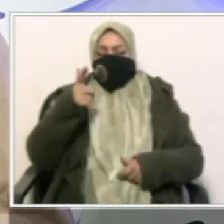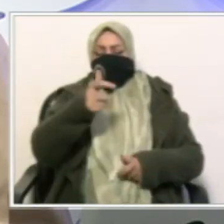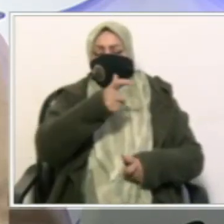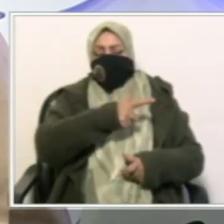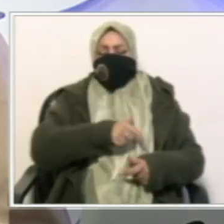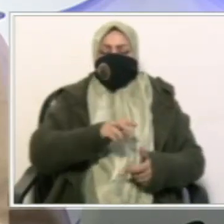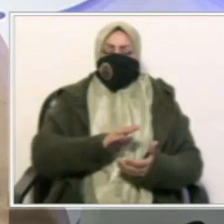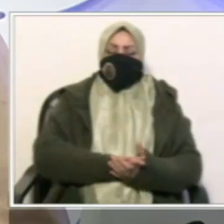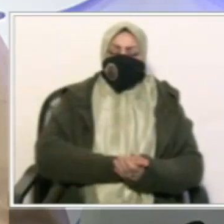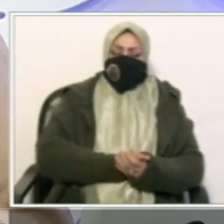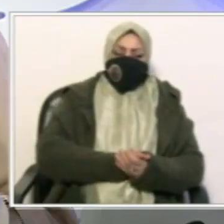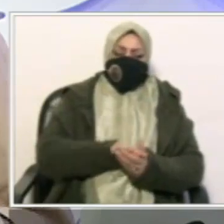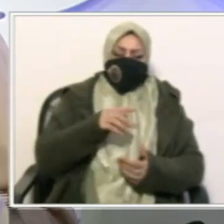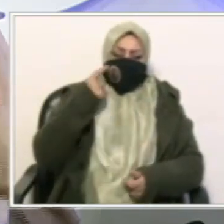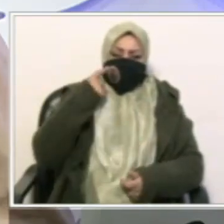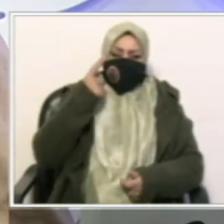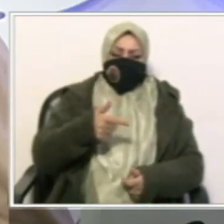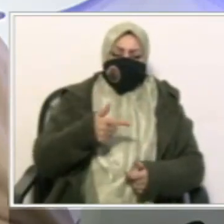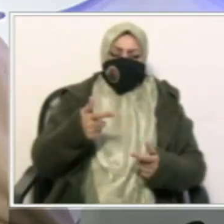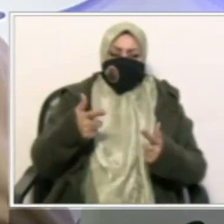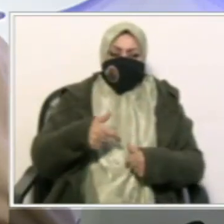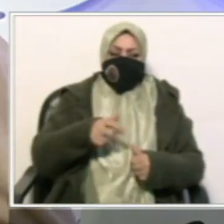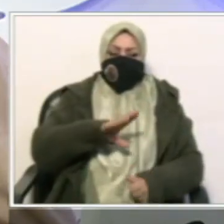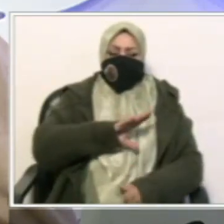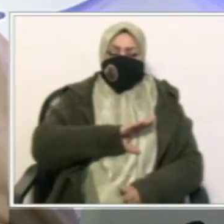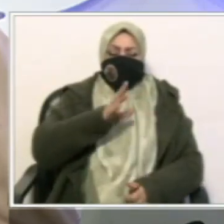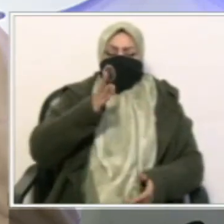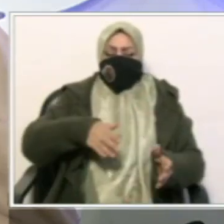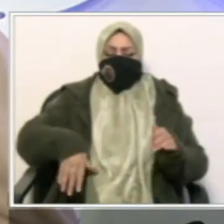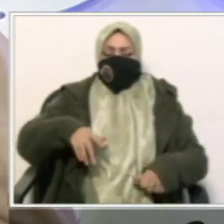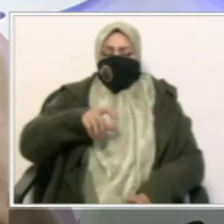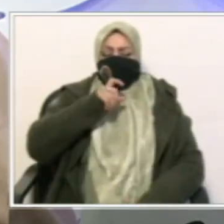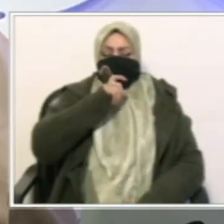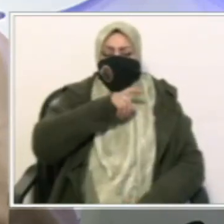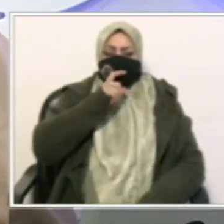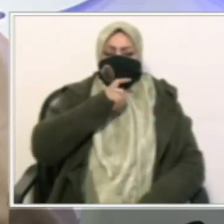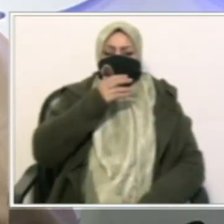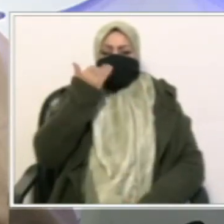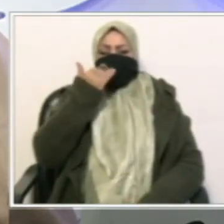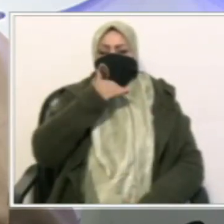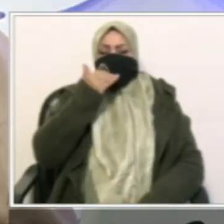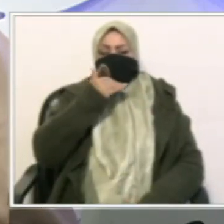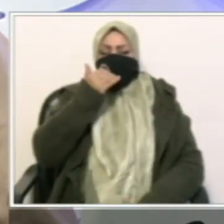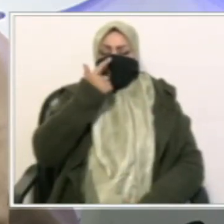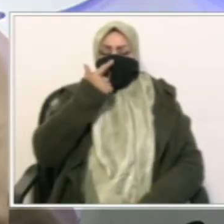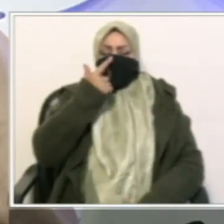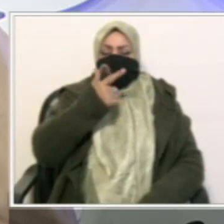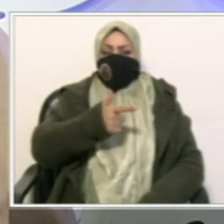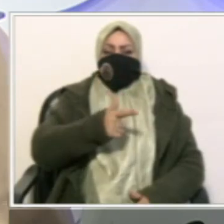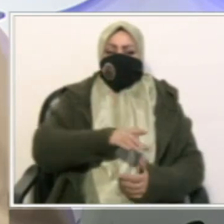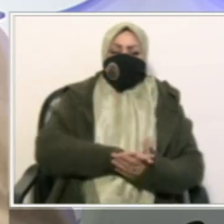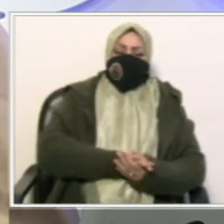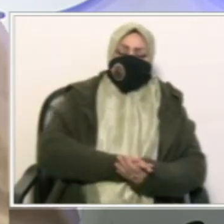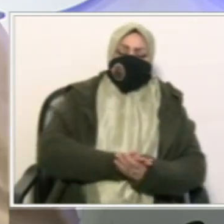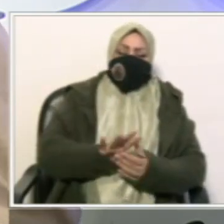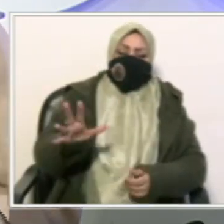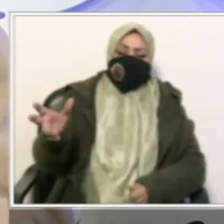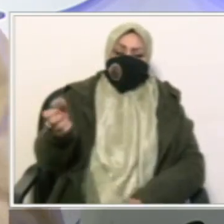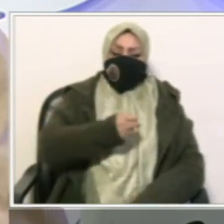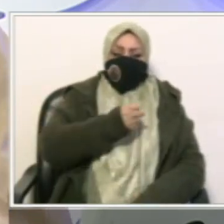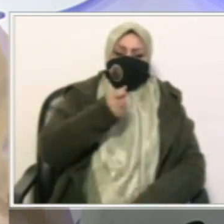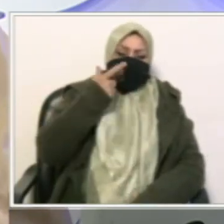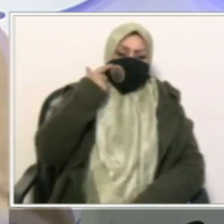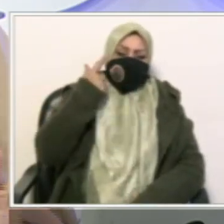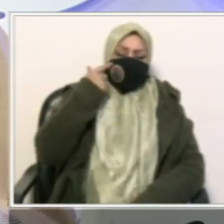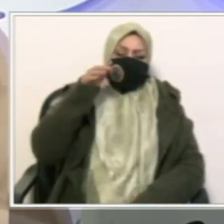نساء عفيفات ضحكوا عليهم ورفعوهم في ذلك الوقت، وشالوا الأولاد من المدارس في حروب تشاد وأوغندا